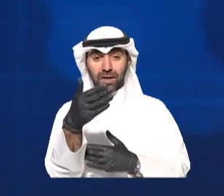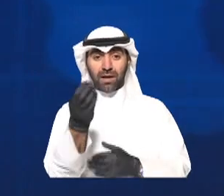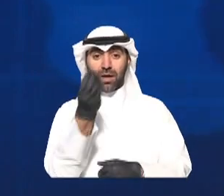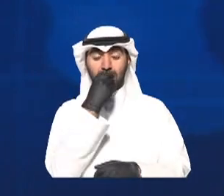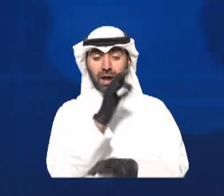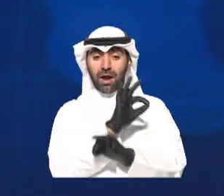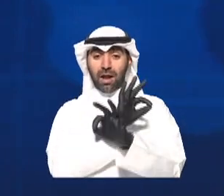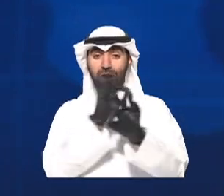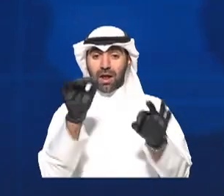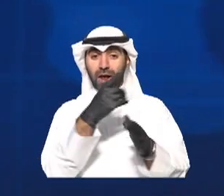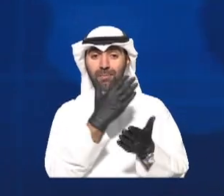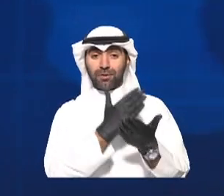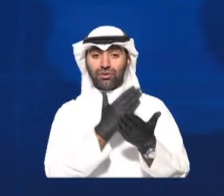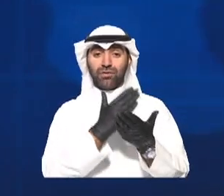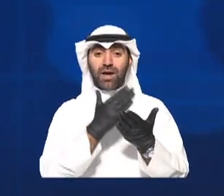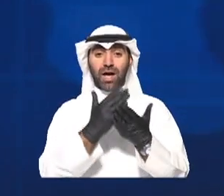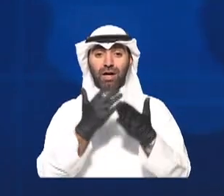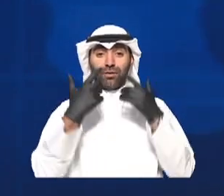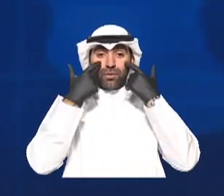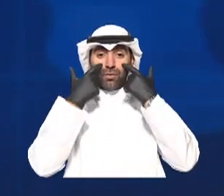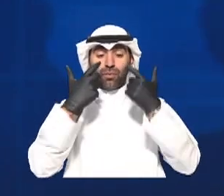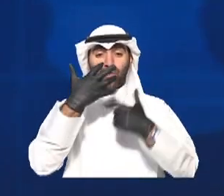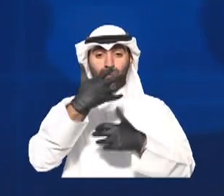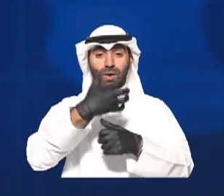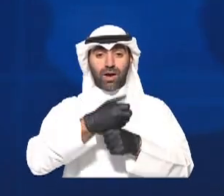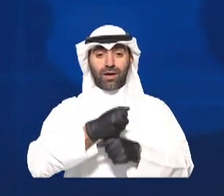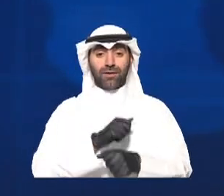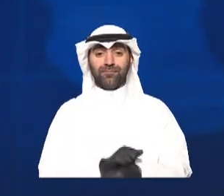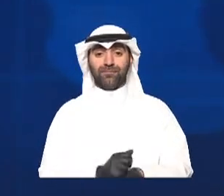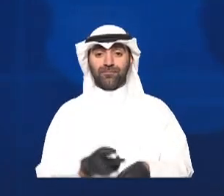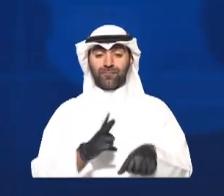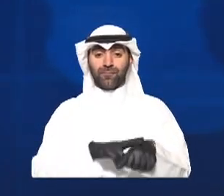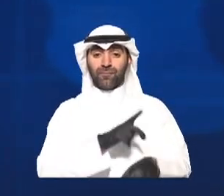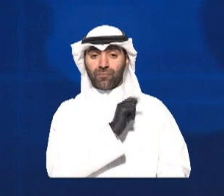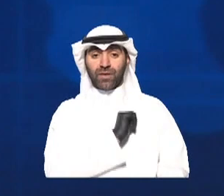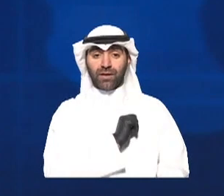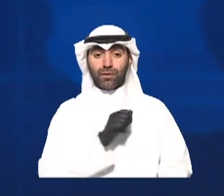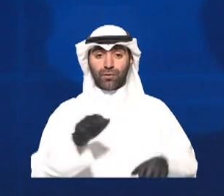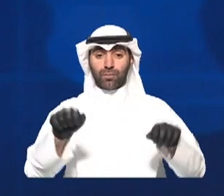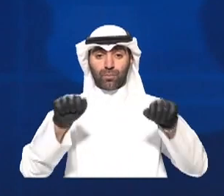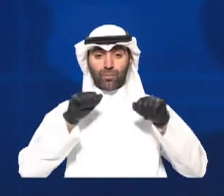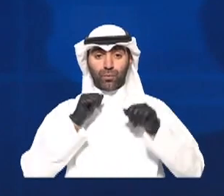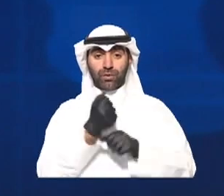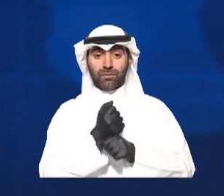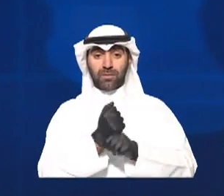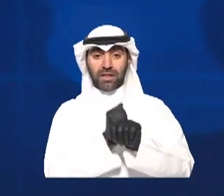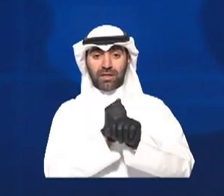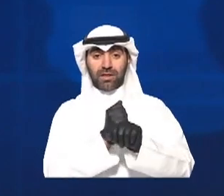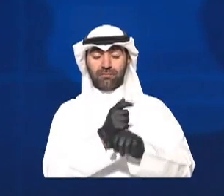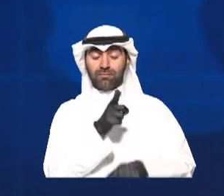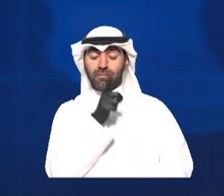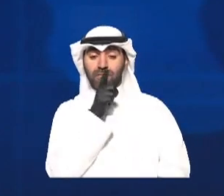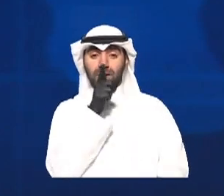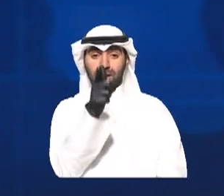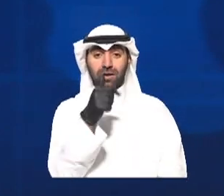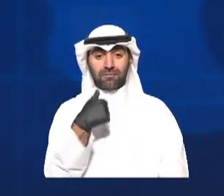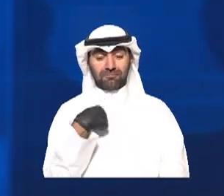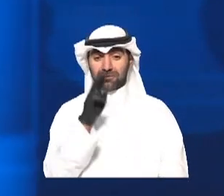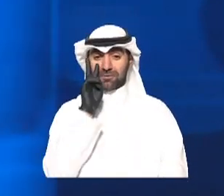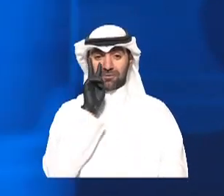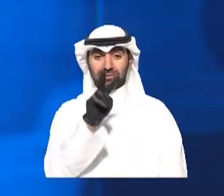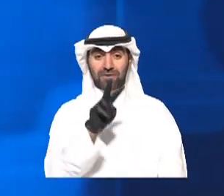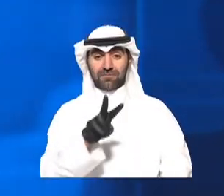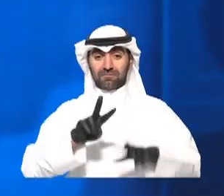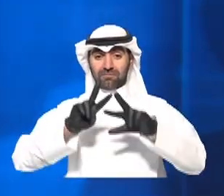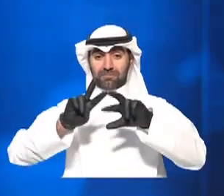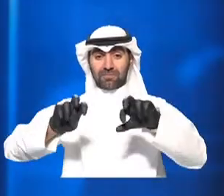جميع الإجراءات الاحترازية. وأكد المنفوحي أن الجولة أظهرت وجود التزام واضح من الرواد